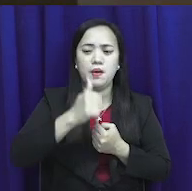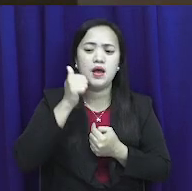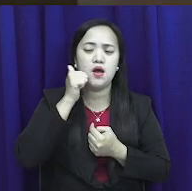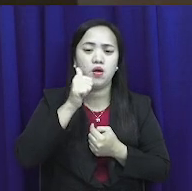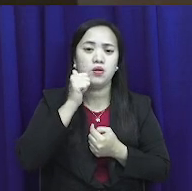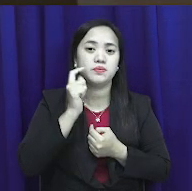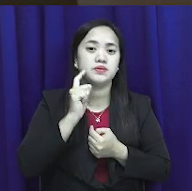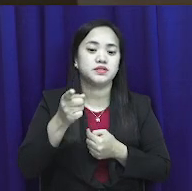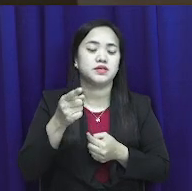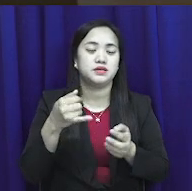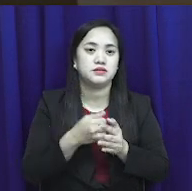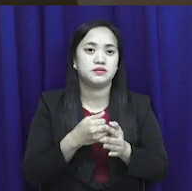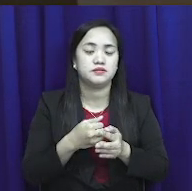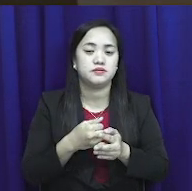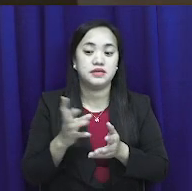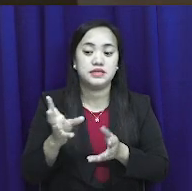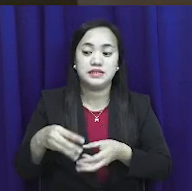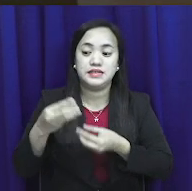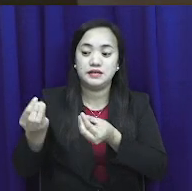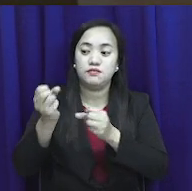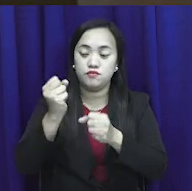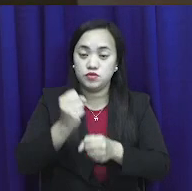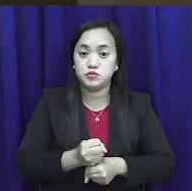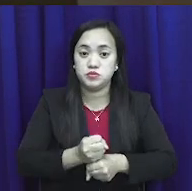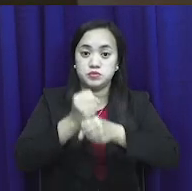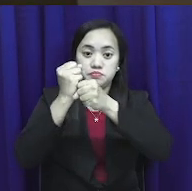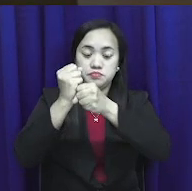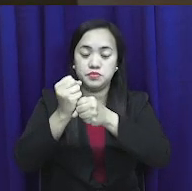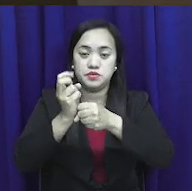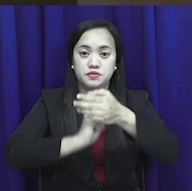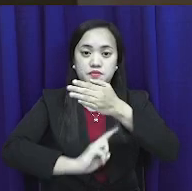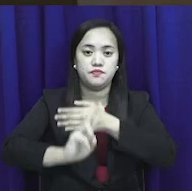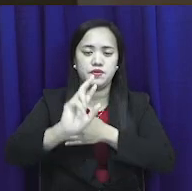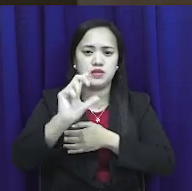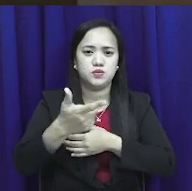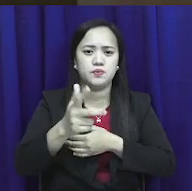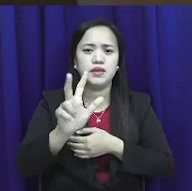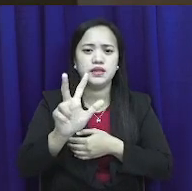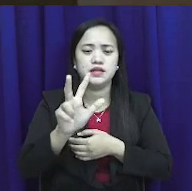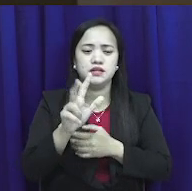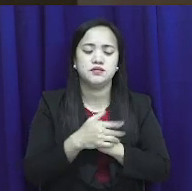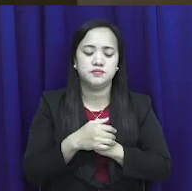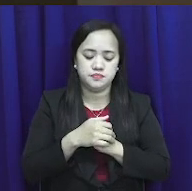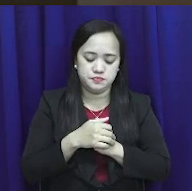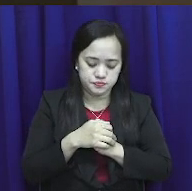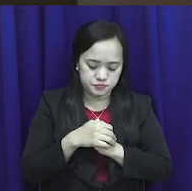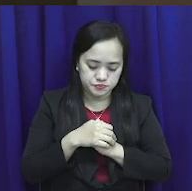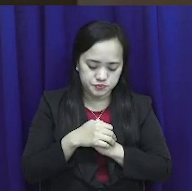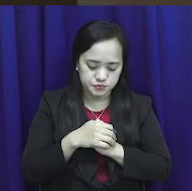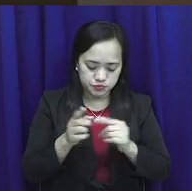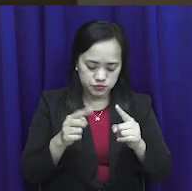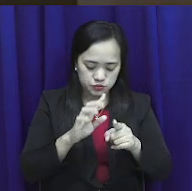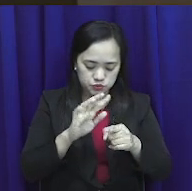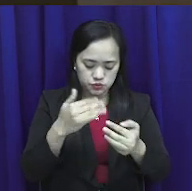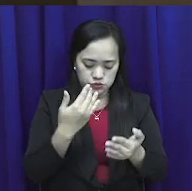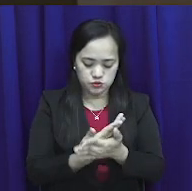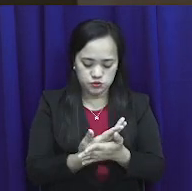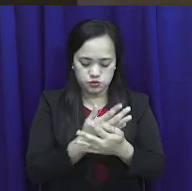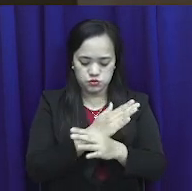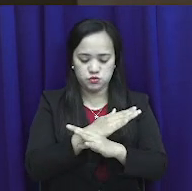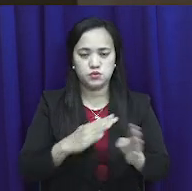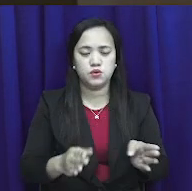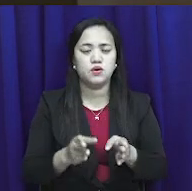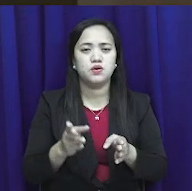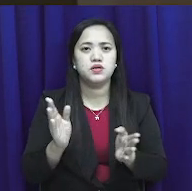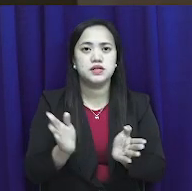yung yun lang itong pangyayari na ito na sa verse 23 It's a sa Ewan ko lang sa ibang mga asawa diyan huwag tayong mag huwag